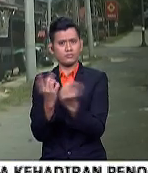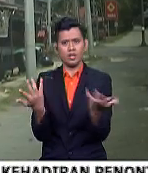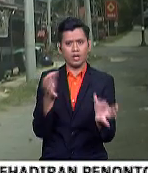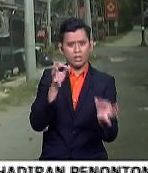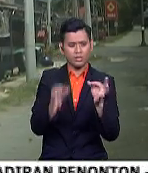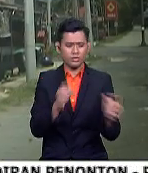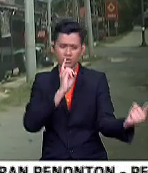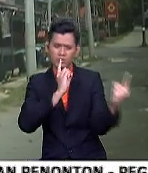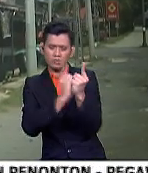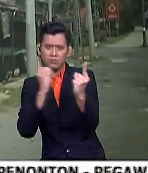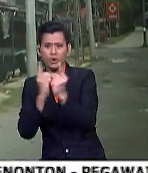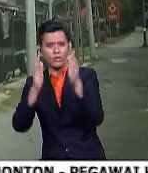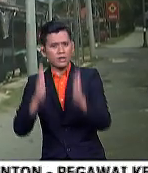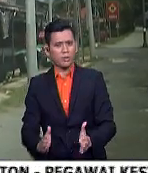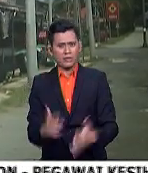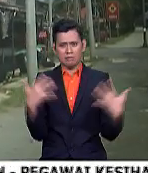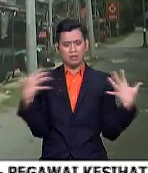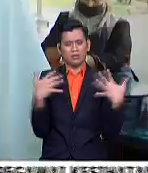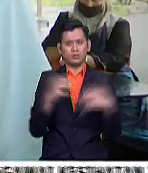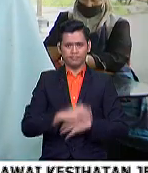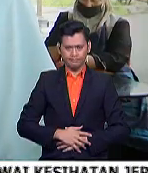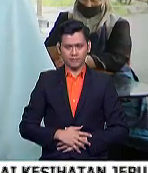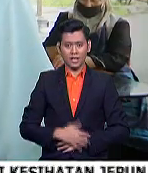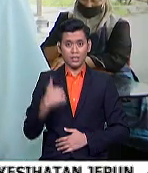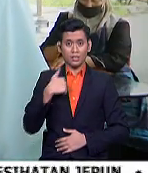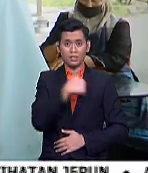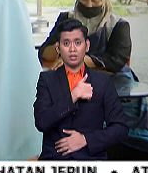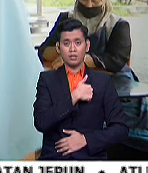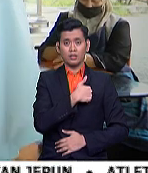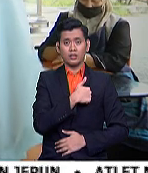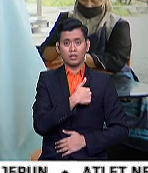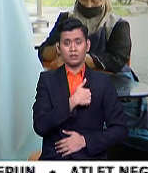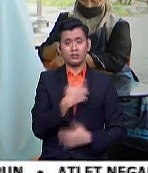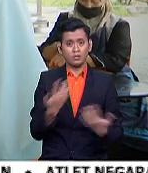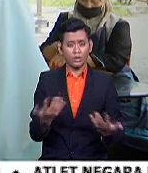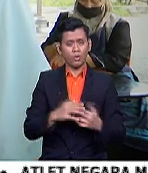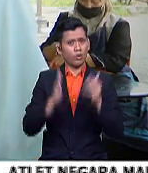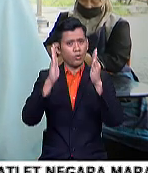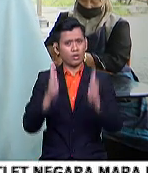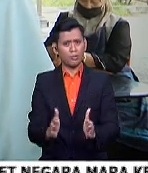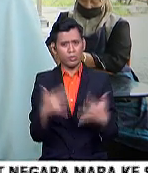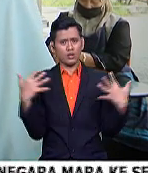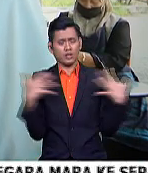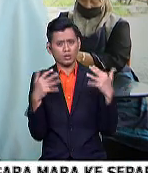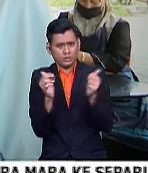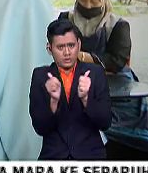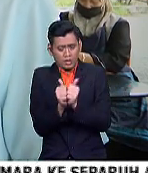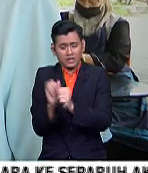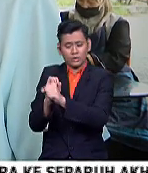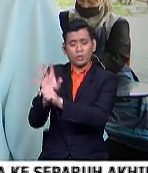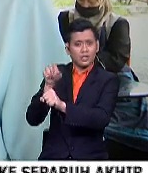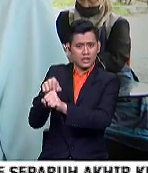walaupun sejarah-sejarah tu. Jadi kita pun jadi macam pekan mati. Orang Daud, satu lagi orang pun dia takut dengan apa ni dulu masa